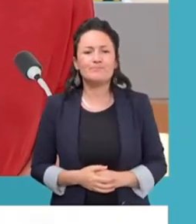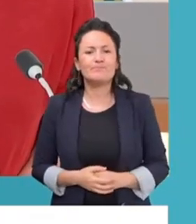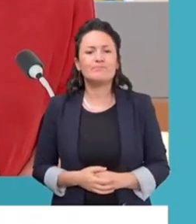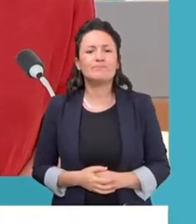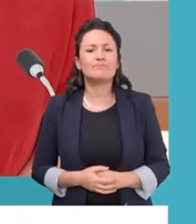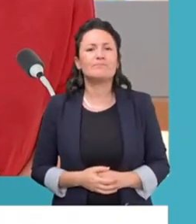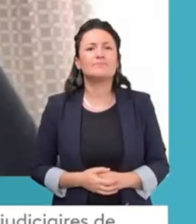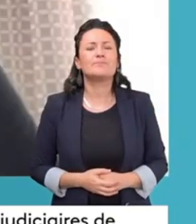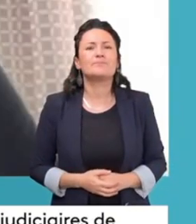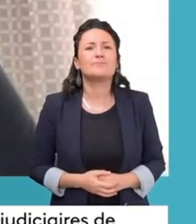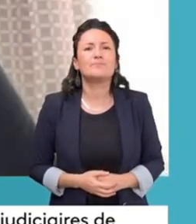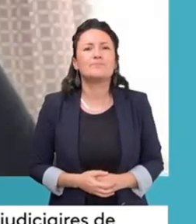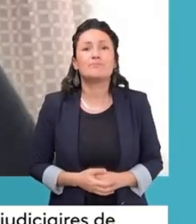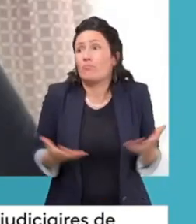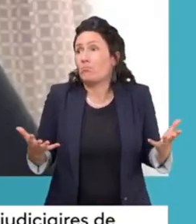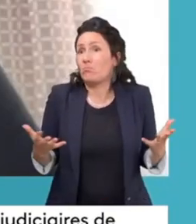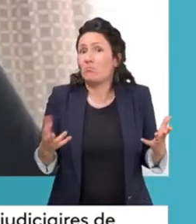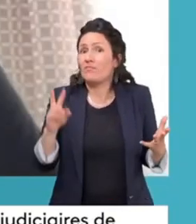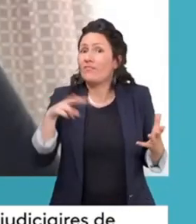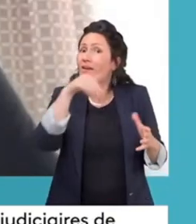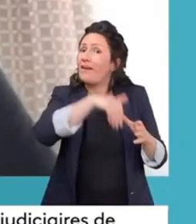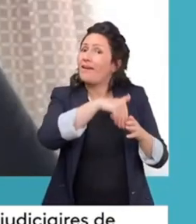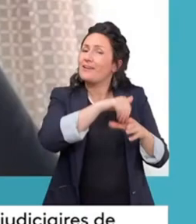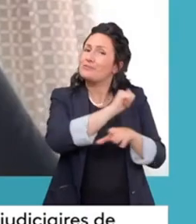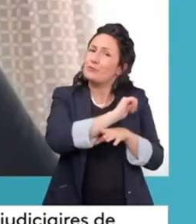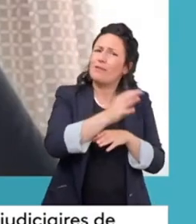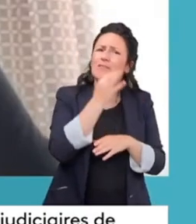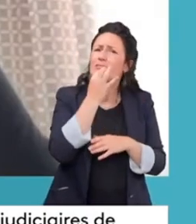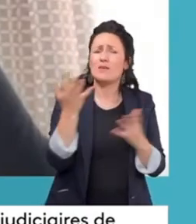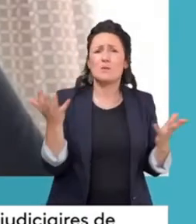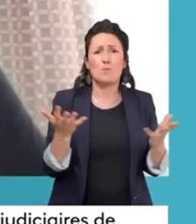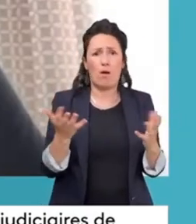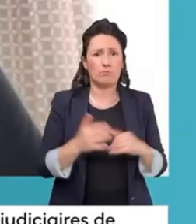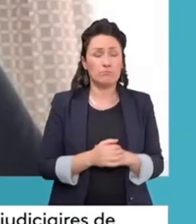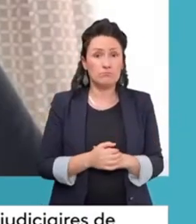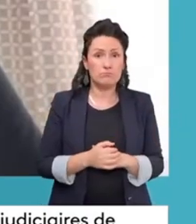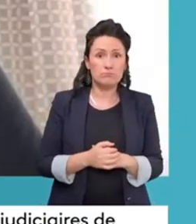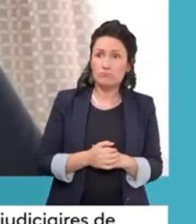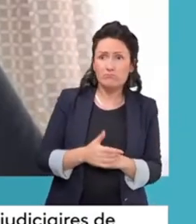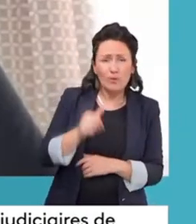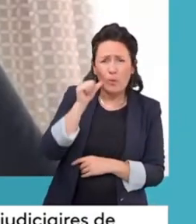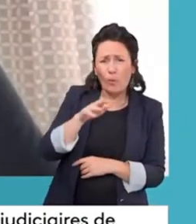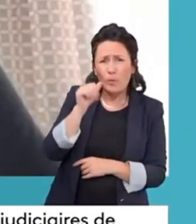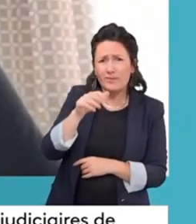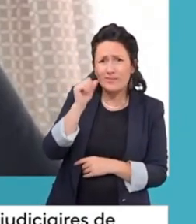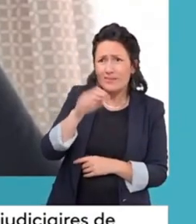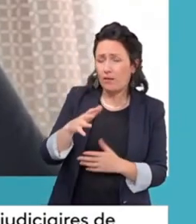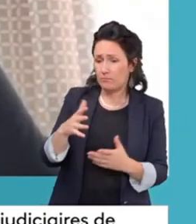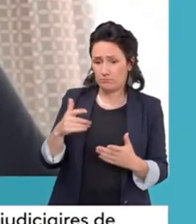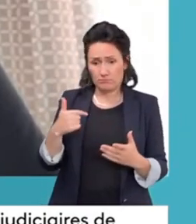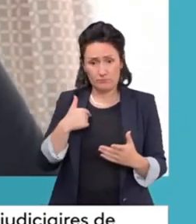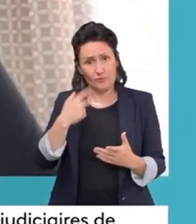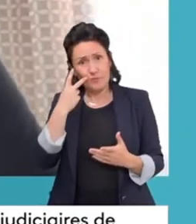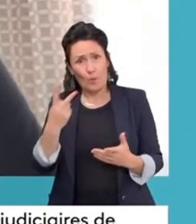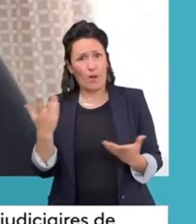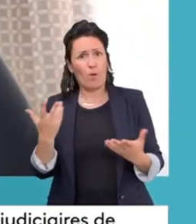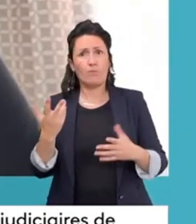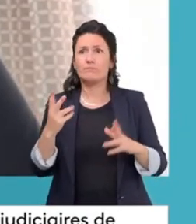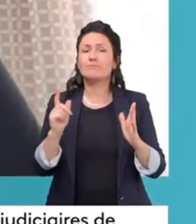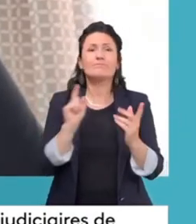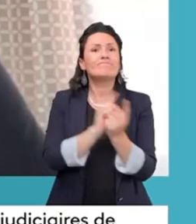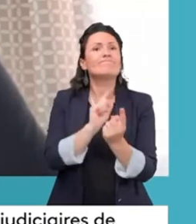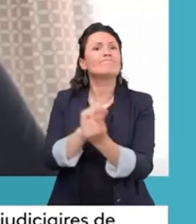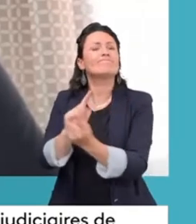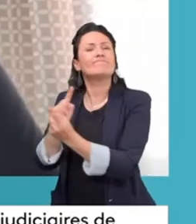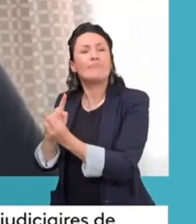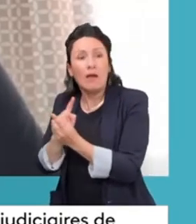Alors, qu'est-ce qu'elle dit, cette tribune ? Finalement, elle part de situations que nous rencontrons quotidiennement dans nos permanences